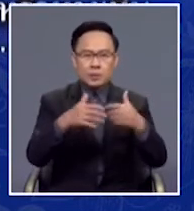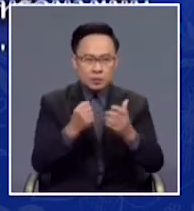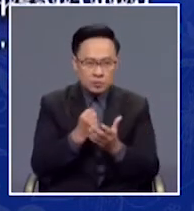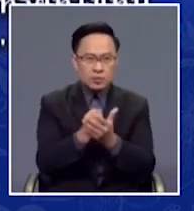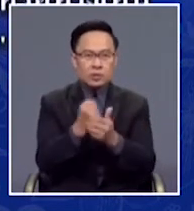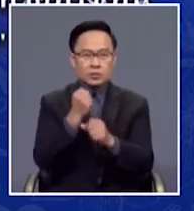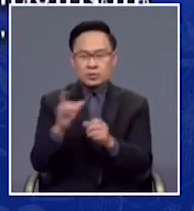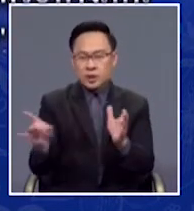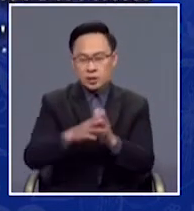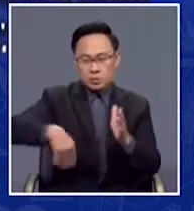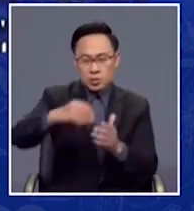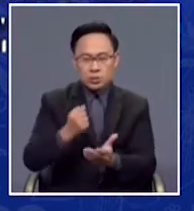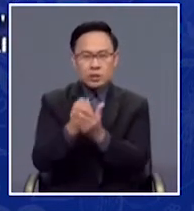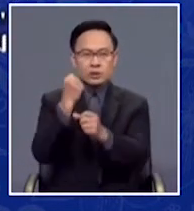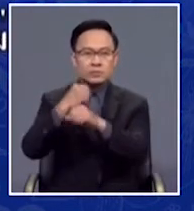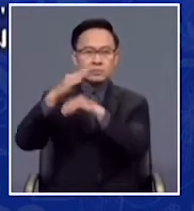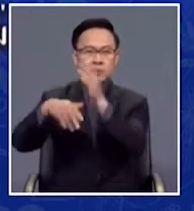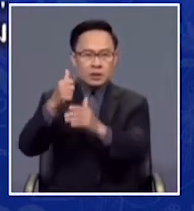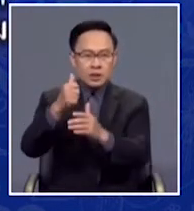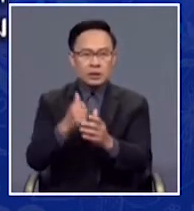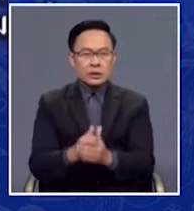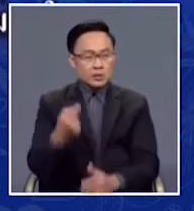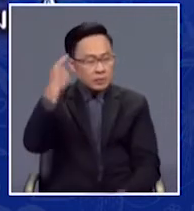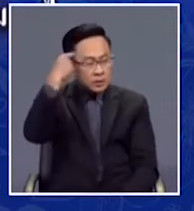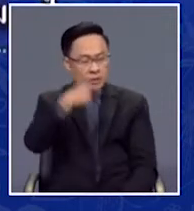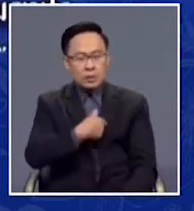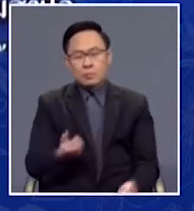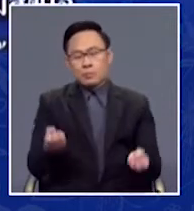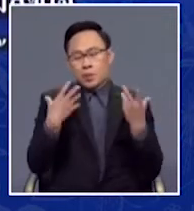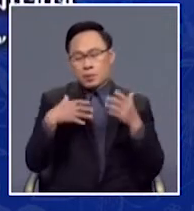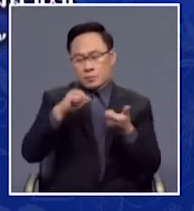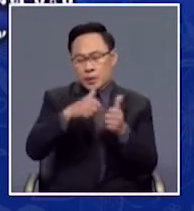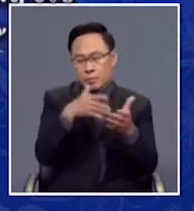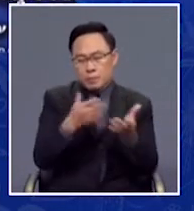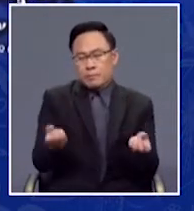ปลุกกันตื่นหลับไหลให้ก้าวเดินอย่าหวั่นไหวท้อถอยอุปสรร